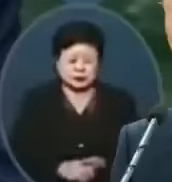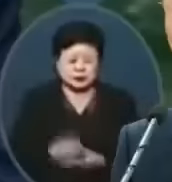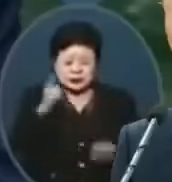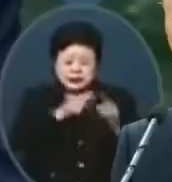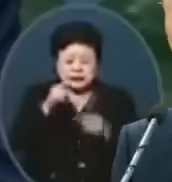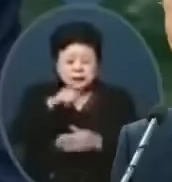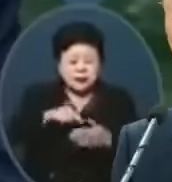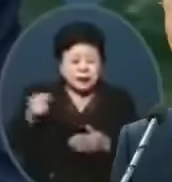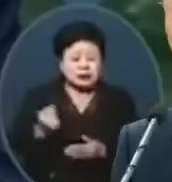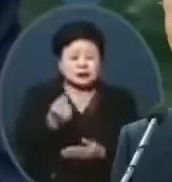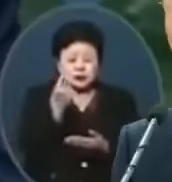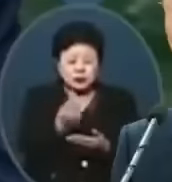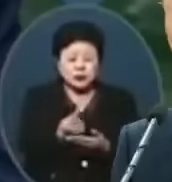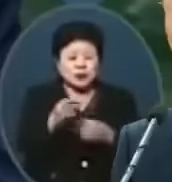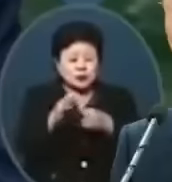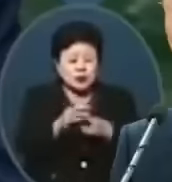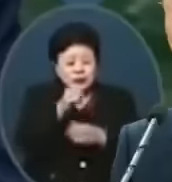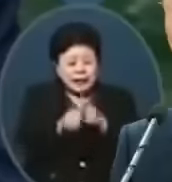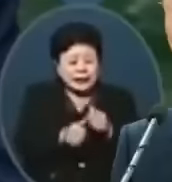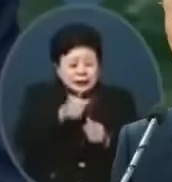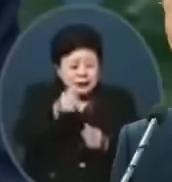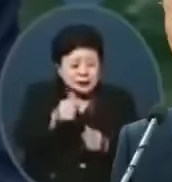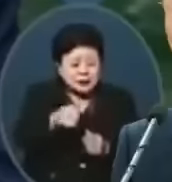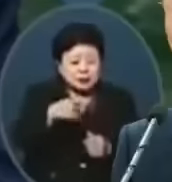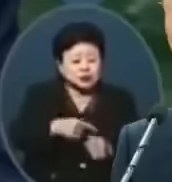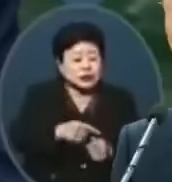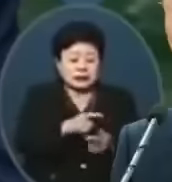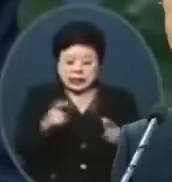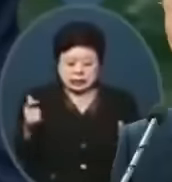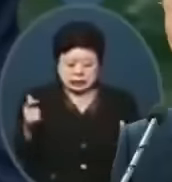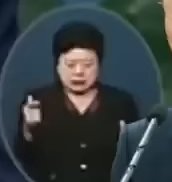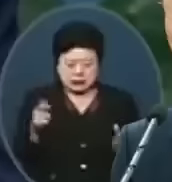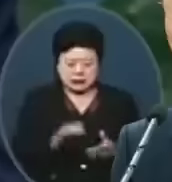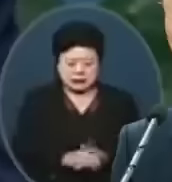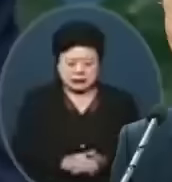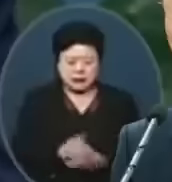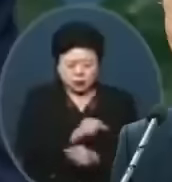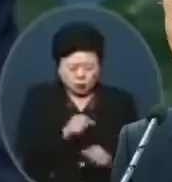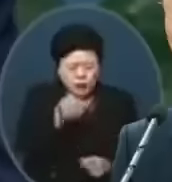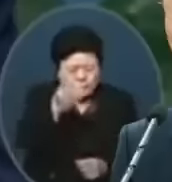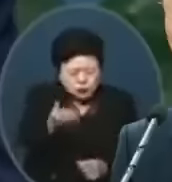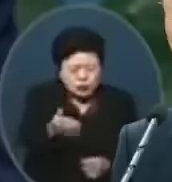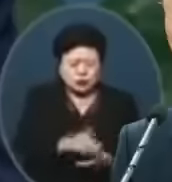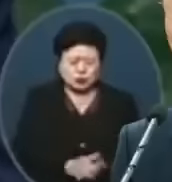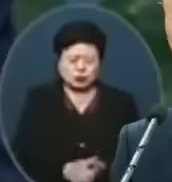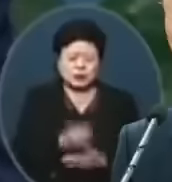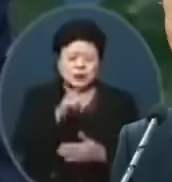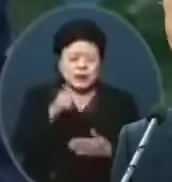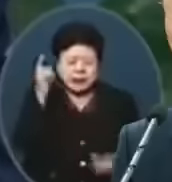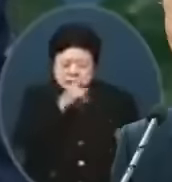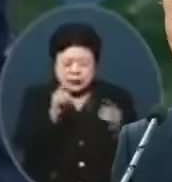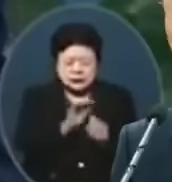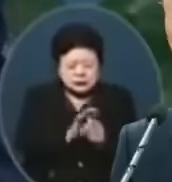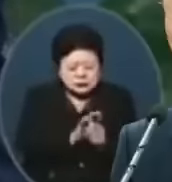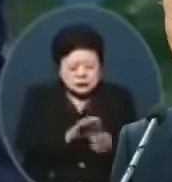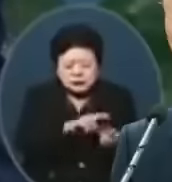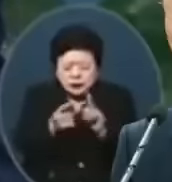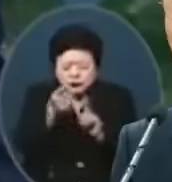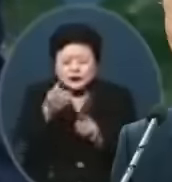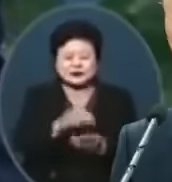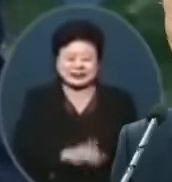상처입은 마음을 가지고 나와 있으면 하나님은 그걸 무시하지 않습니다. 용서해 주시고 마음의 상처를 고쳐주시는